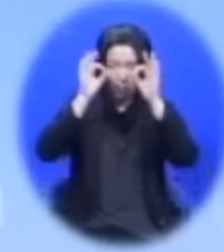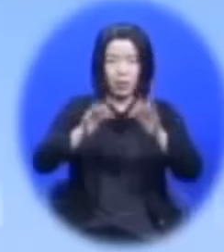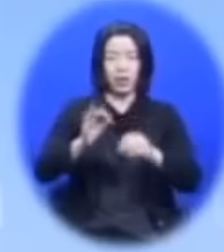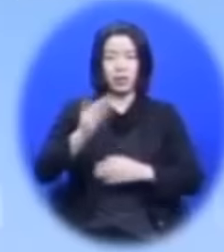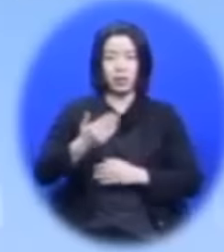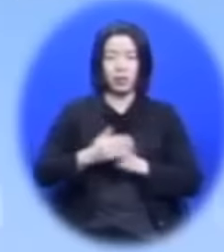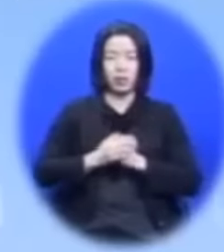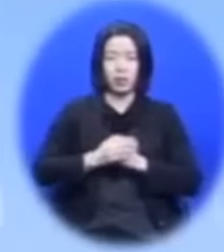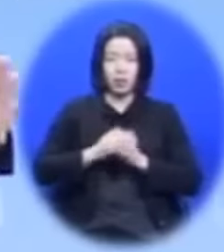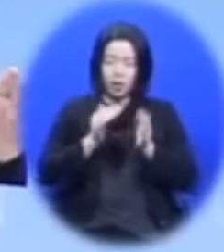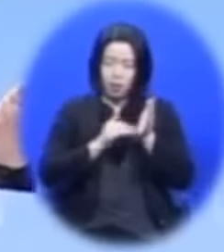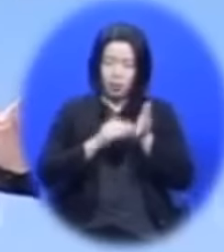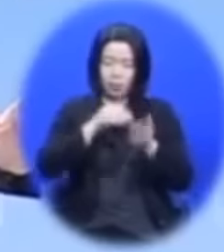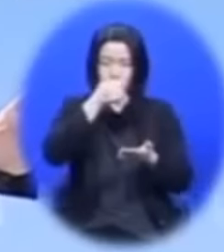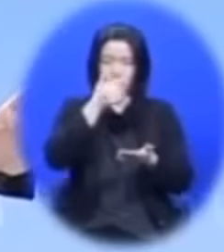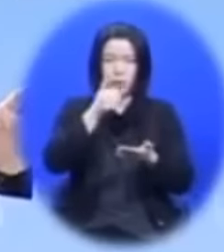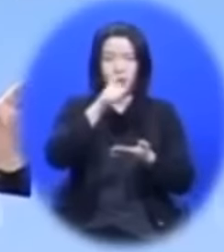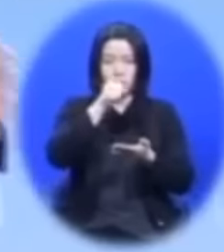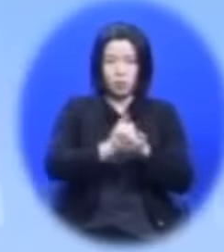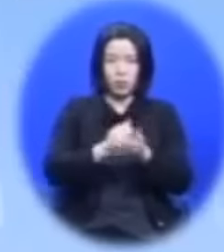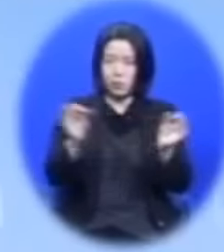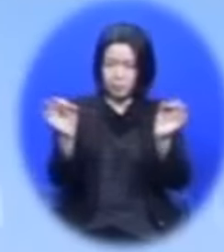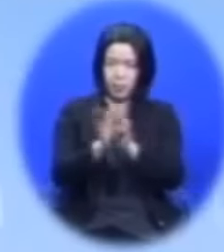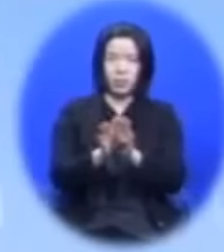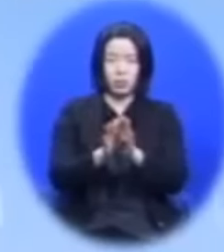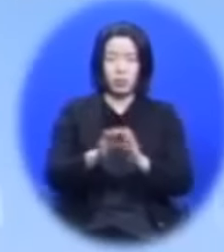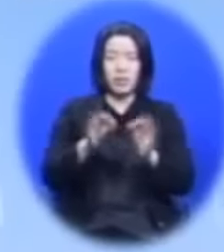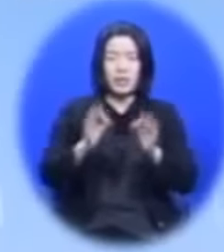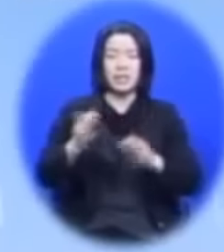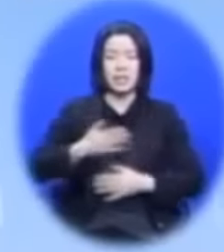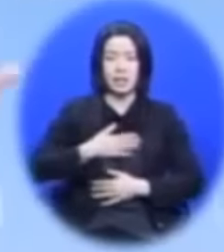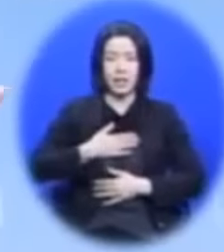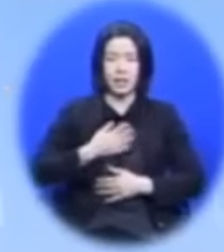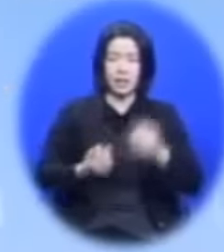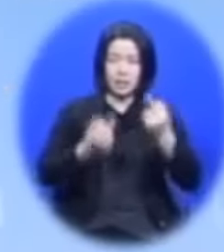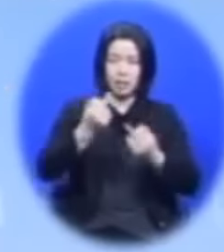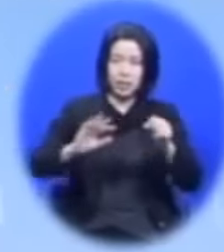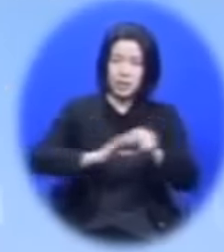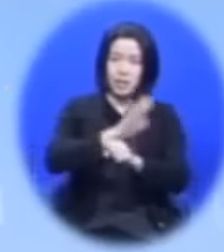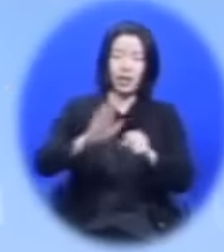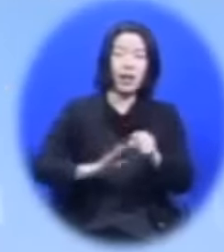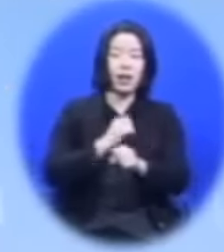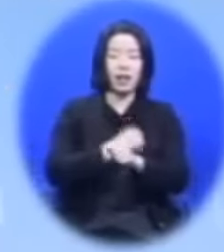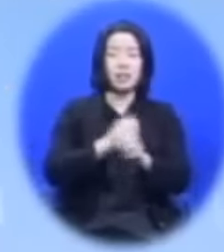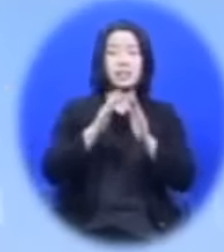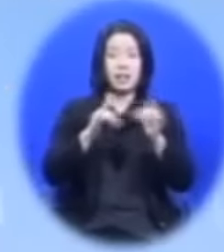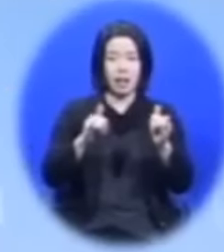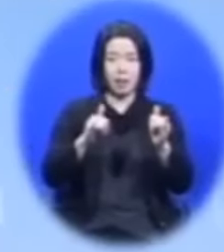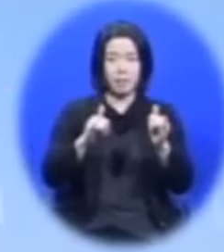죄 이제는 청산했고 이제는 나는 정말 형제를 사랑하는 사람인가?